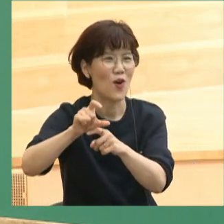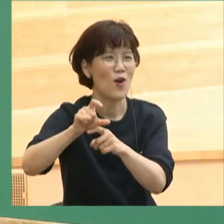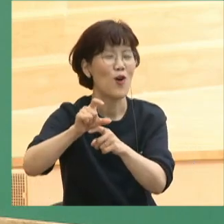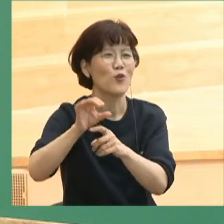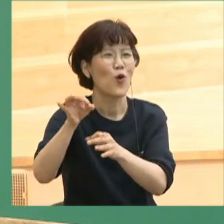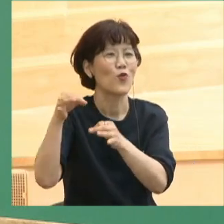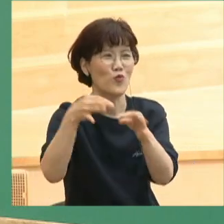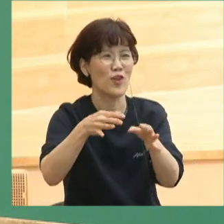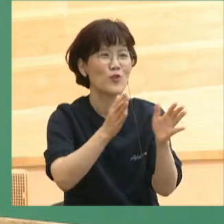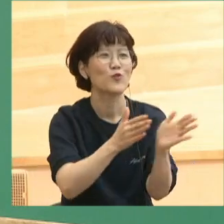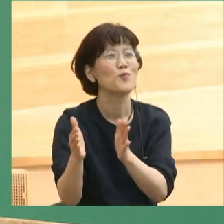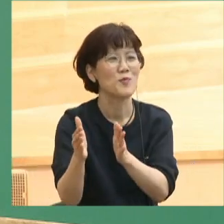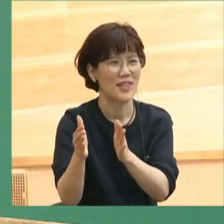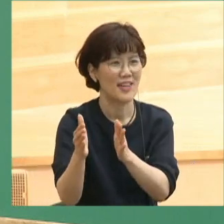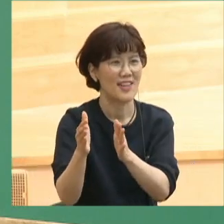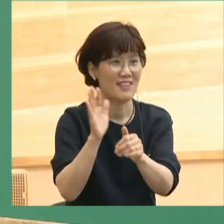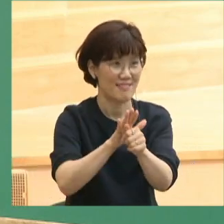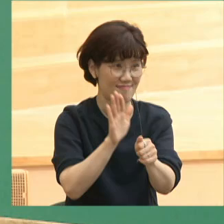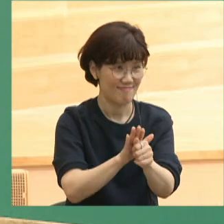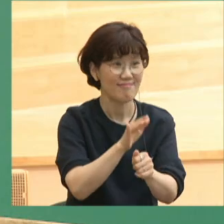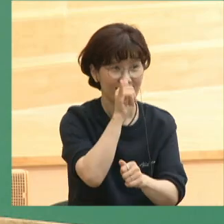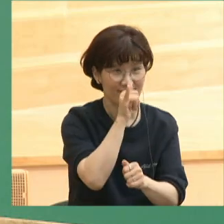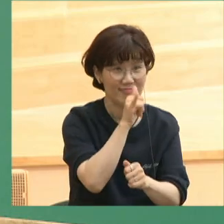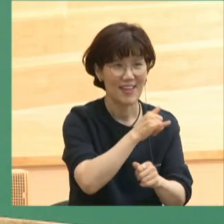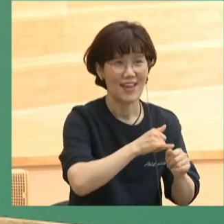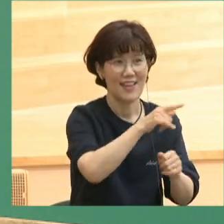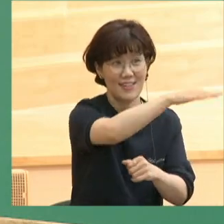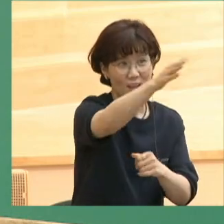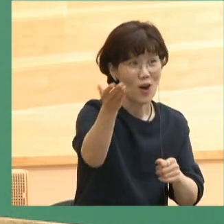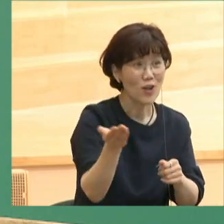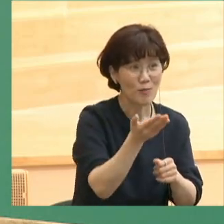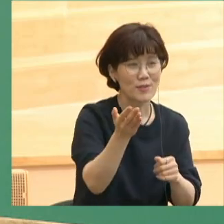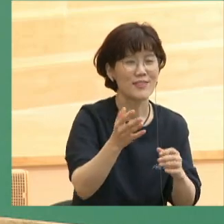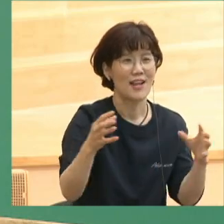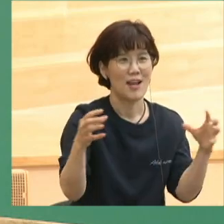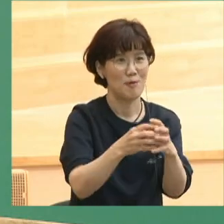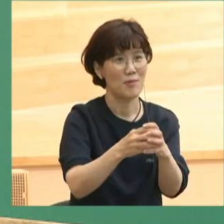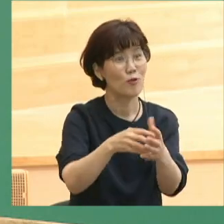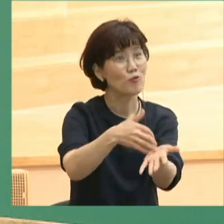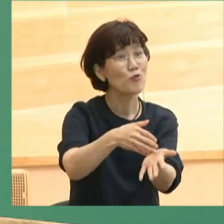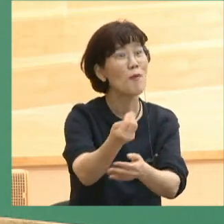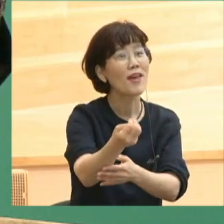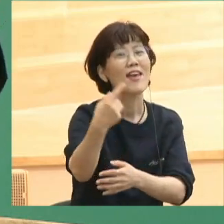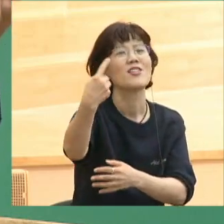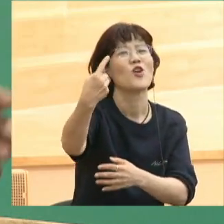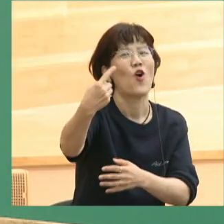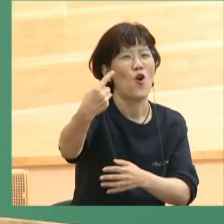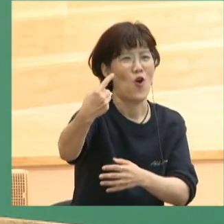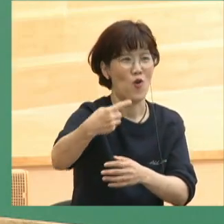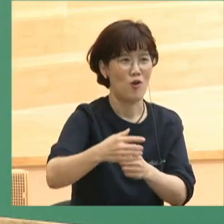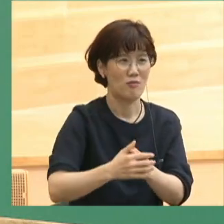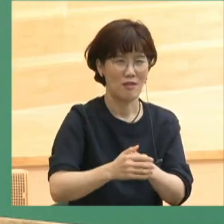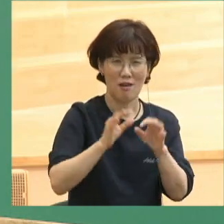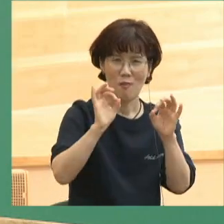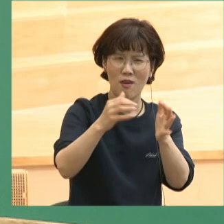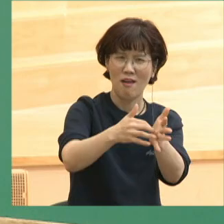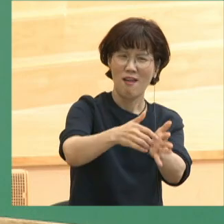보따리를 하겠다. 그래서 사랑의 보따리 1,000개, 여러분 보따리 하나가 이만한데 1,000개가 되니까 부피가 엄청나더라고요.